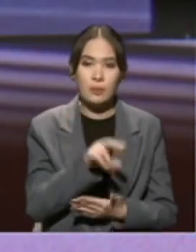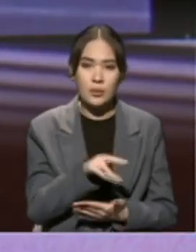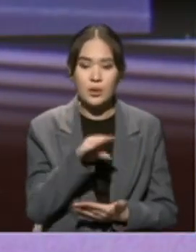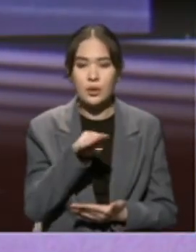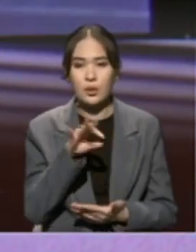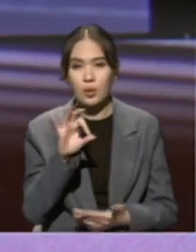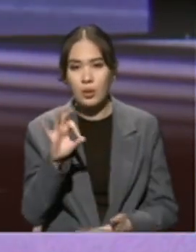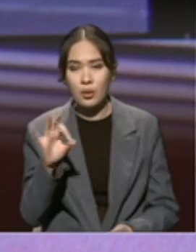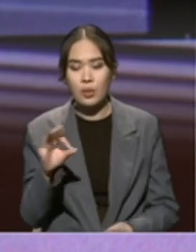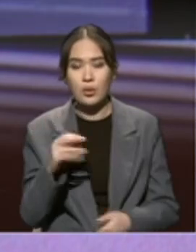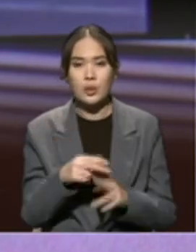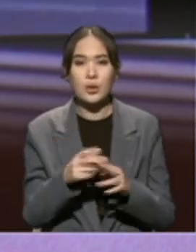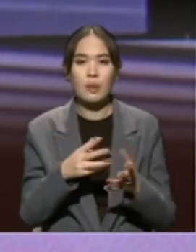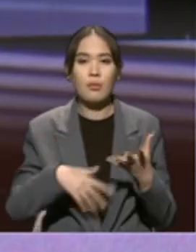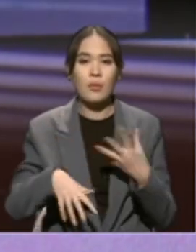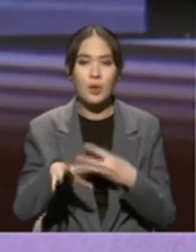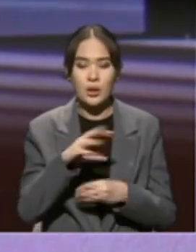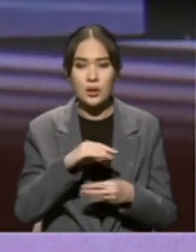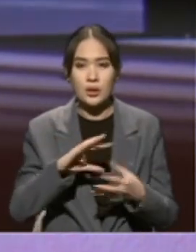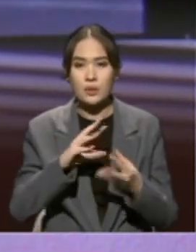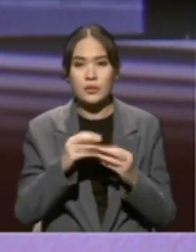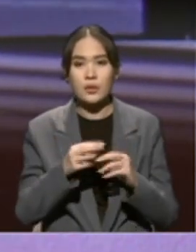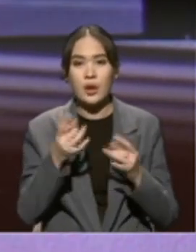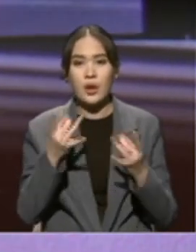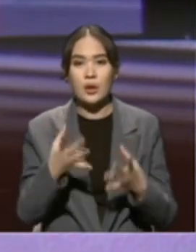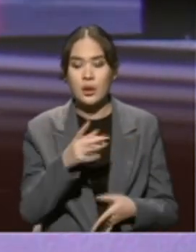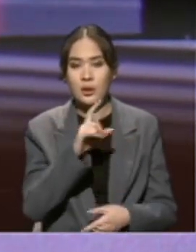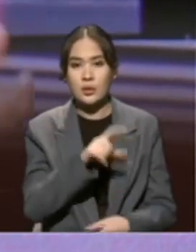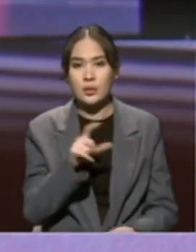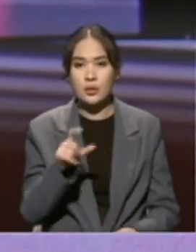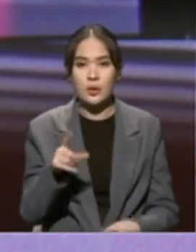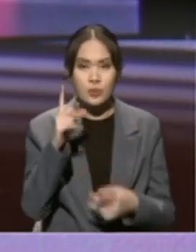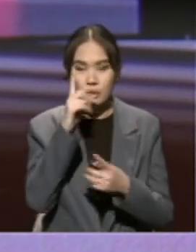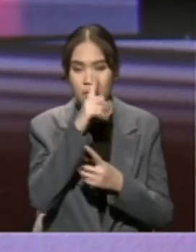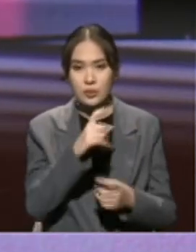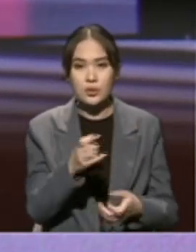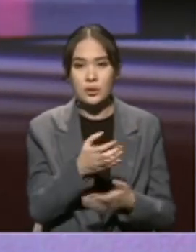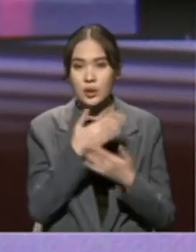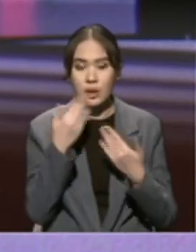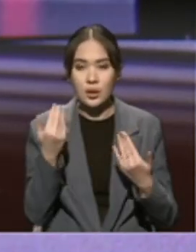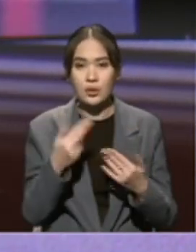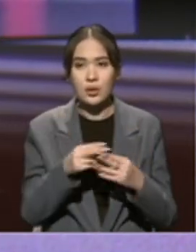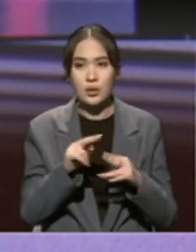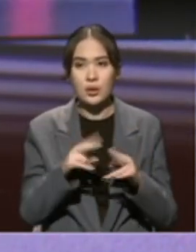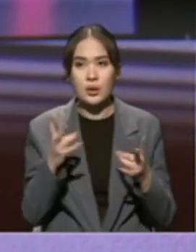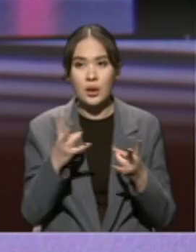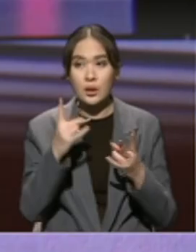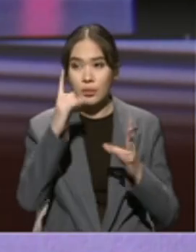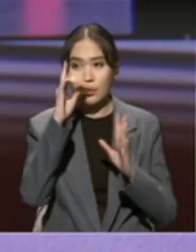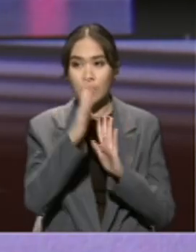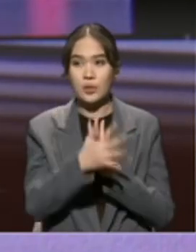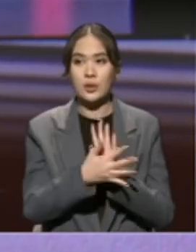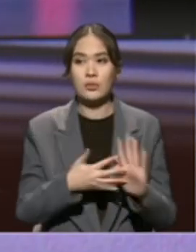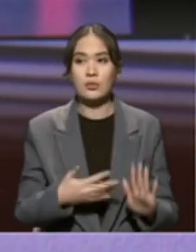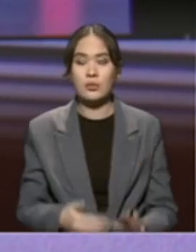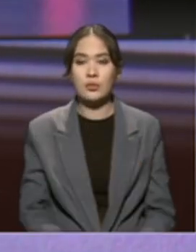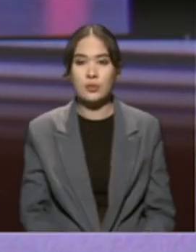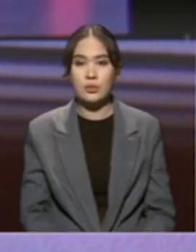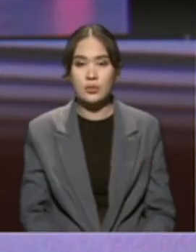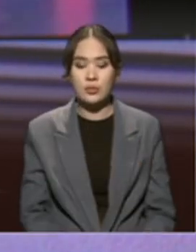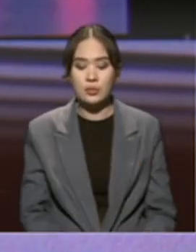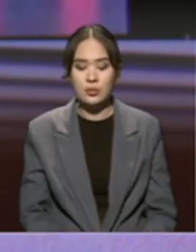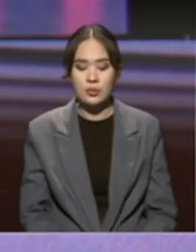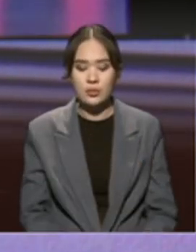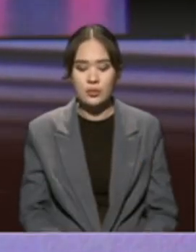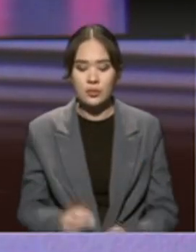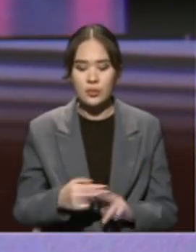ол нәрсенің барлығы біздің қарапайым халыққа ақпарат жете бермейді мәселе. Осыны да енді көрерменге бір алтын құлағын